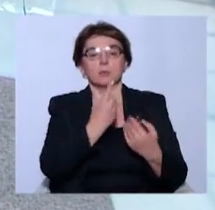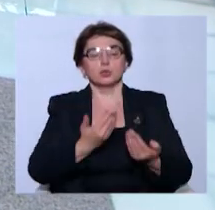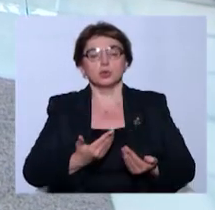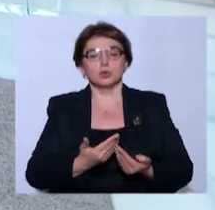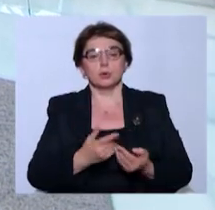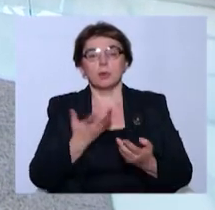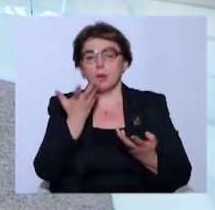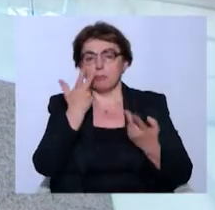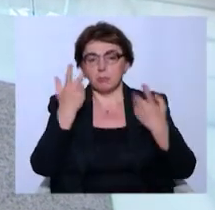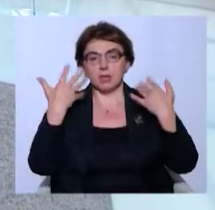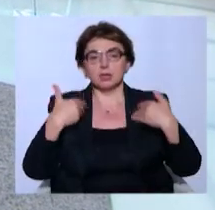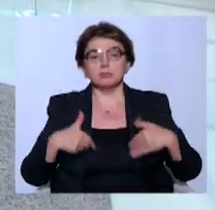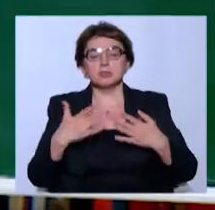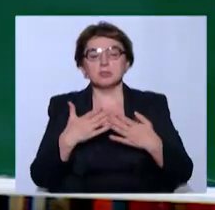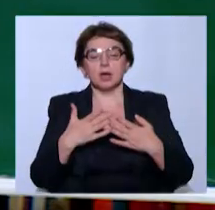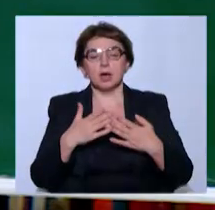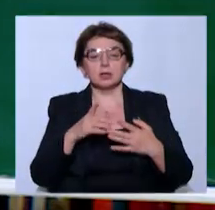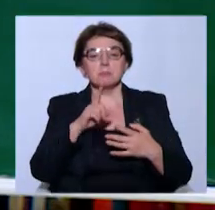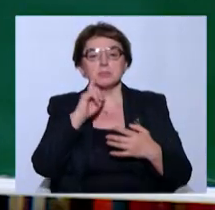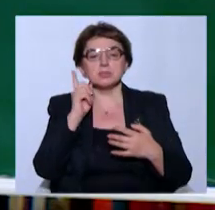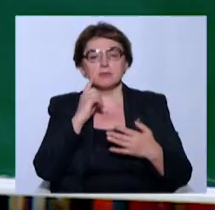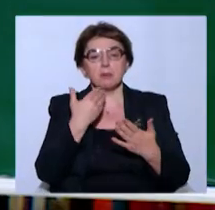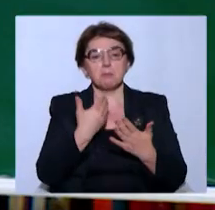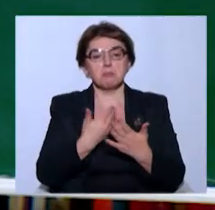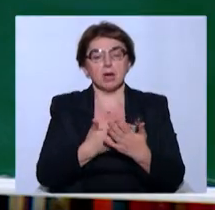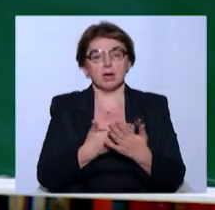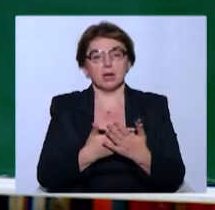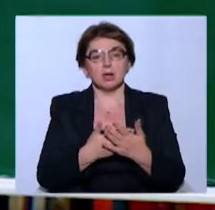პოლარულ სარტყელში ბინადარი ორგანიზმები, რადგან იქ